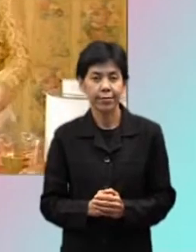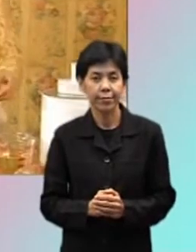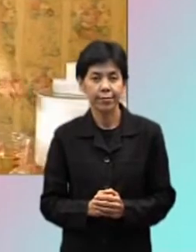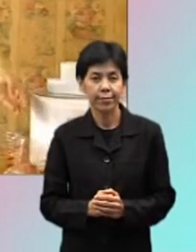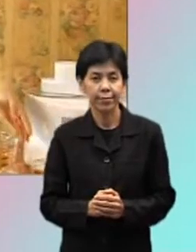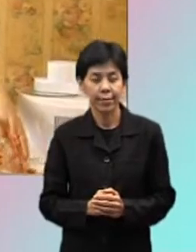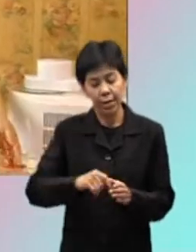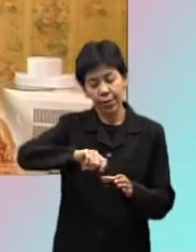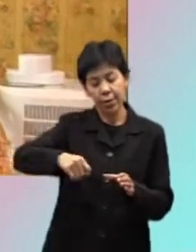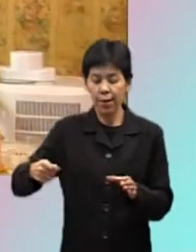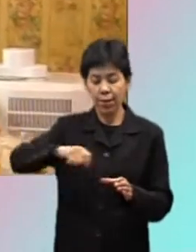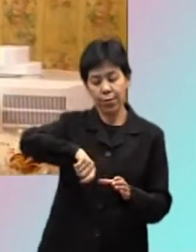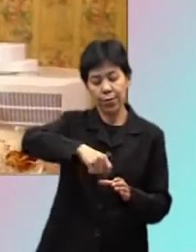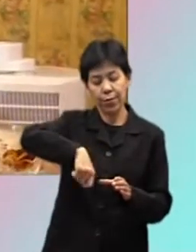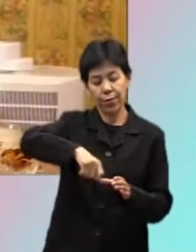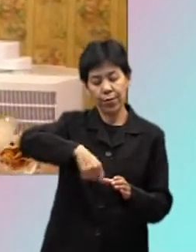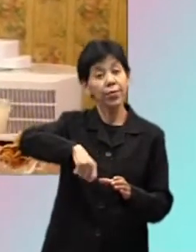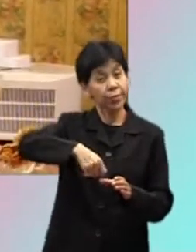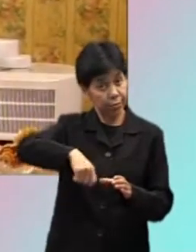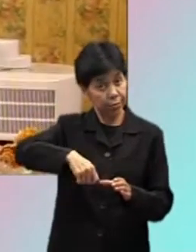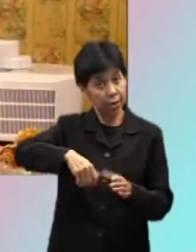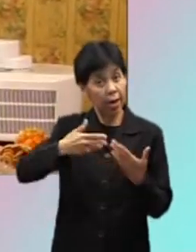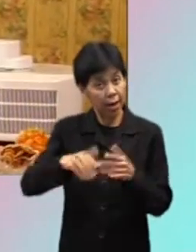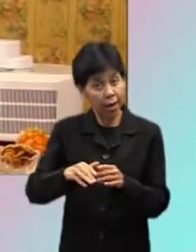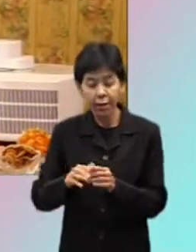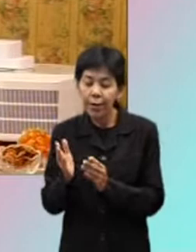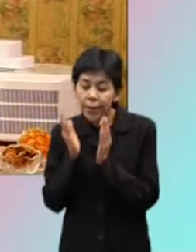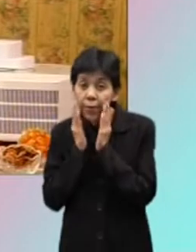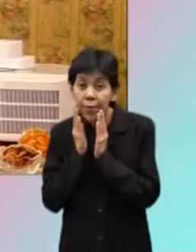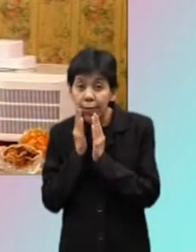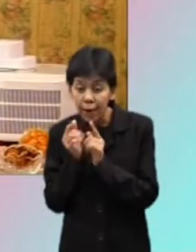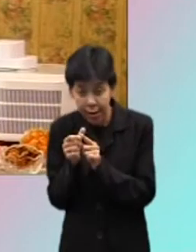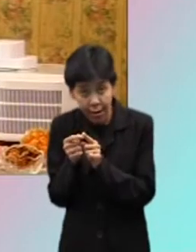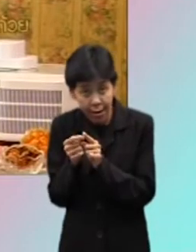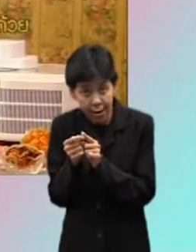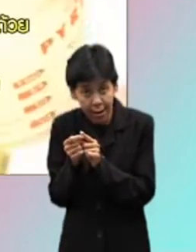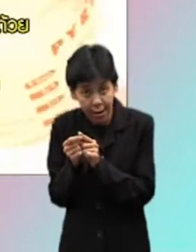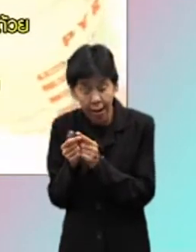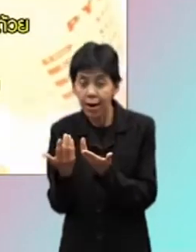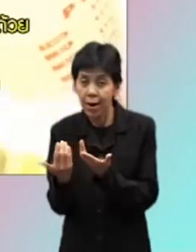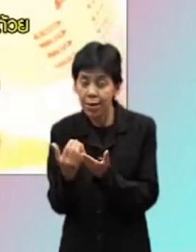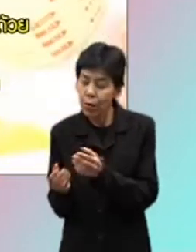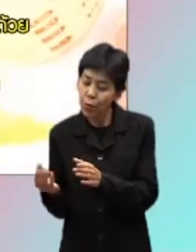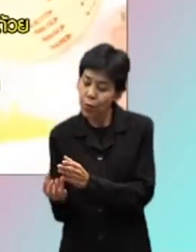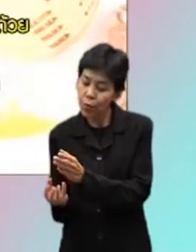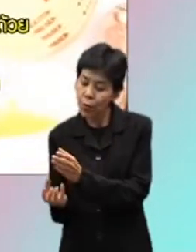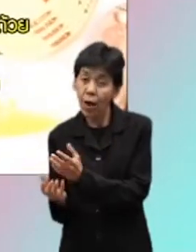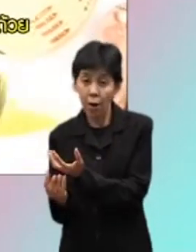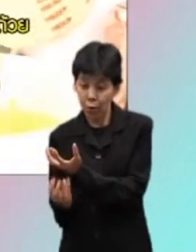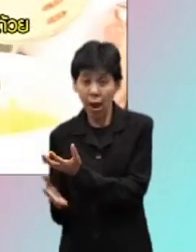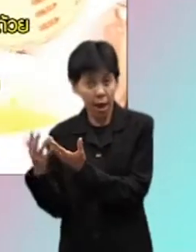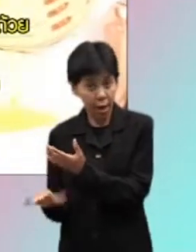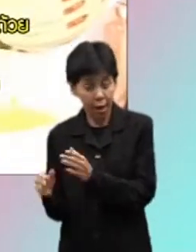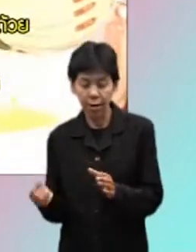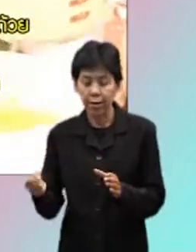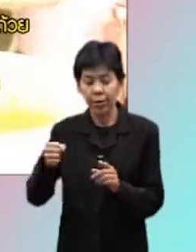ผสมให้เข้ากันพร้อมกับแป้งข้าวโพดที่เราเตรียมเอาไว้แล้วคือนำผสมแป้งข้าวโพด